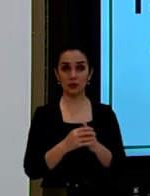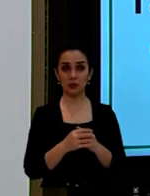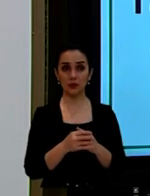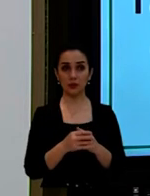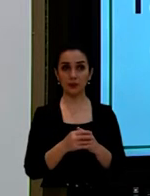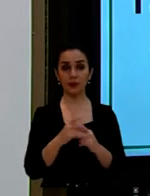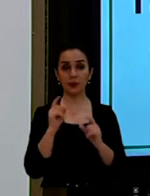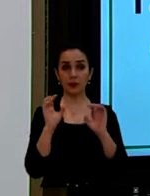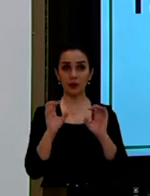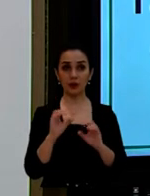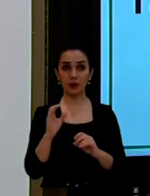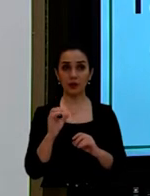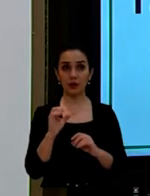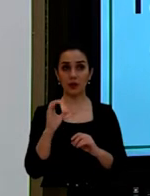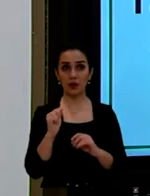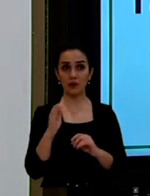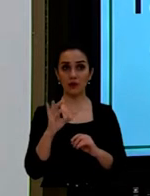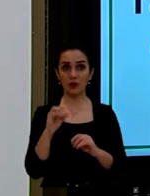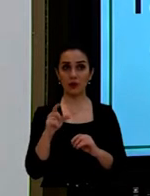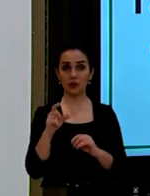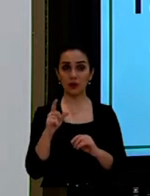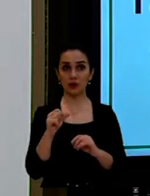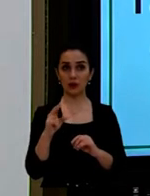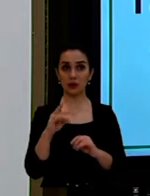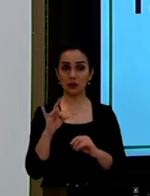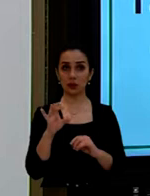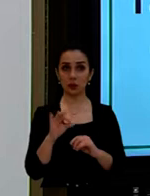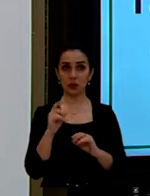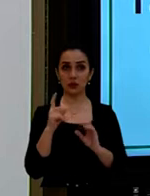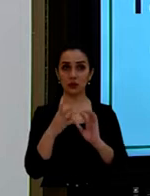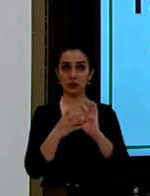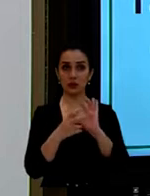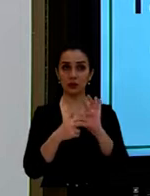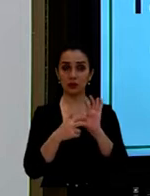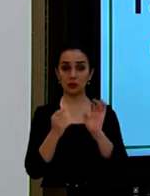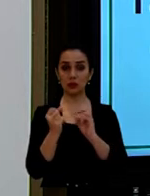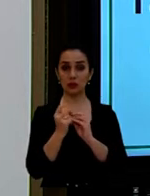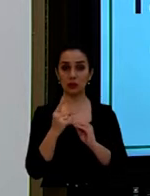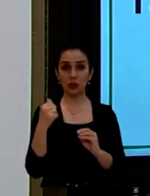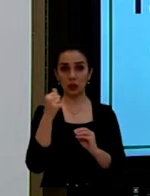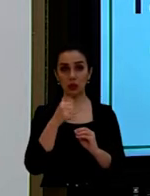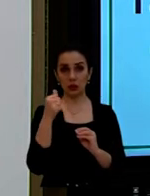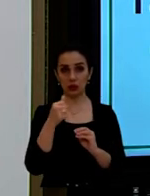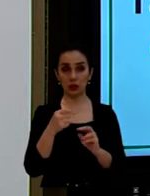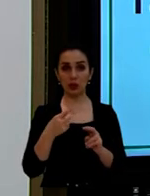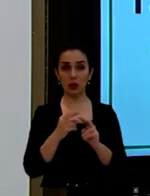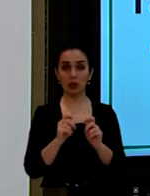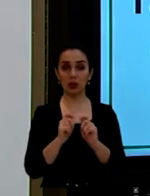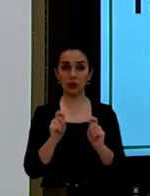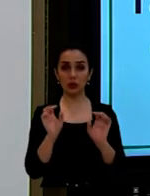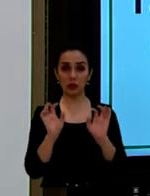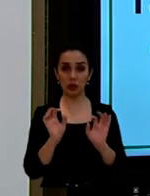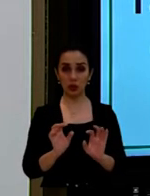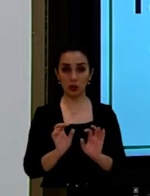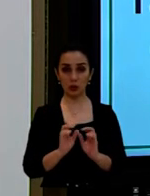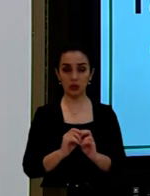закон авогадро в 1811 году амедео авогадро открыл закон